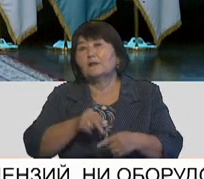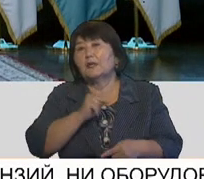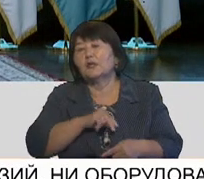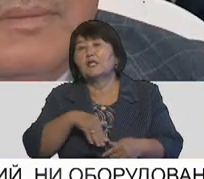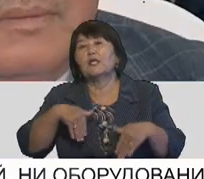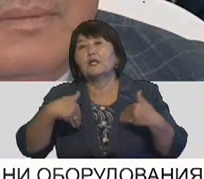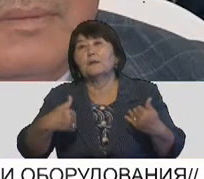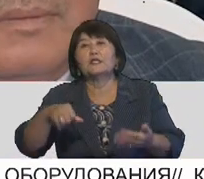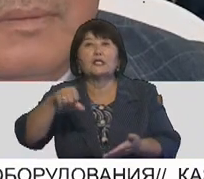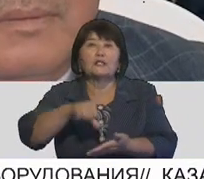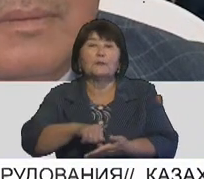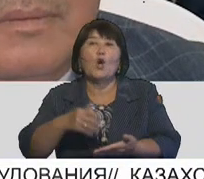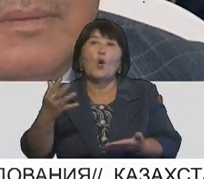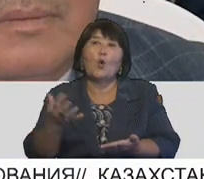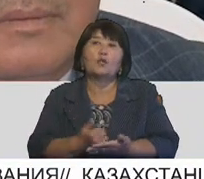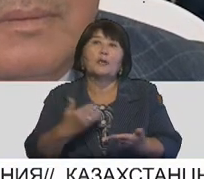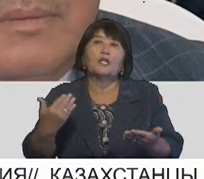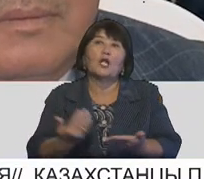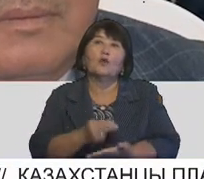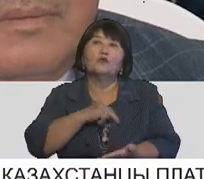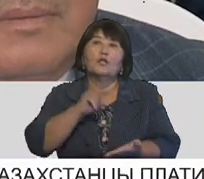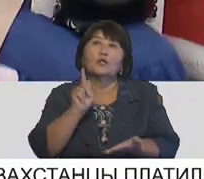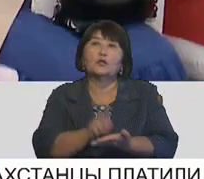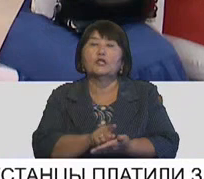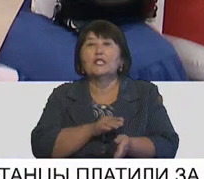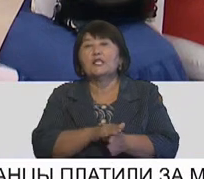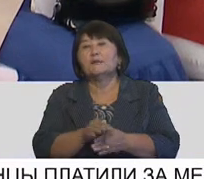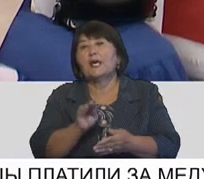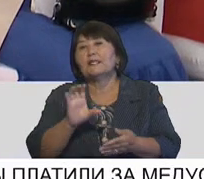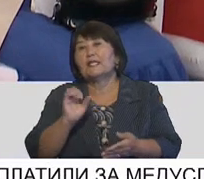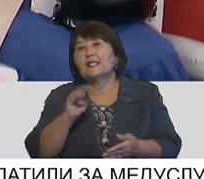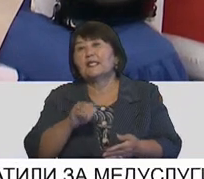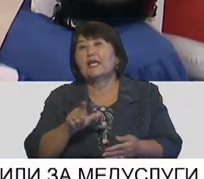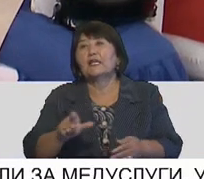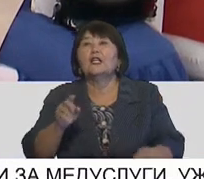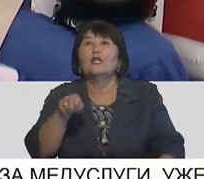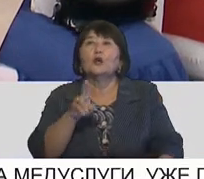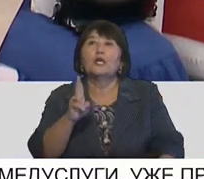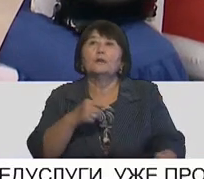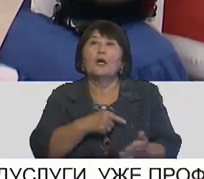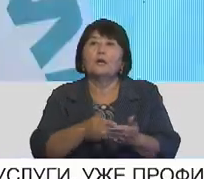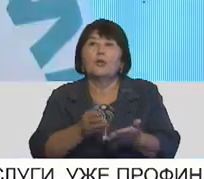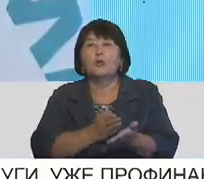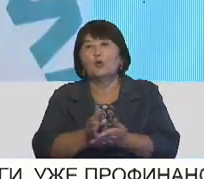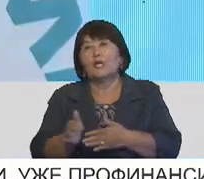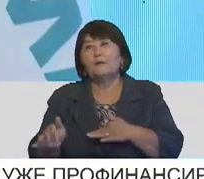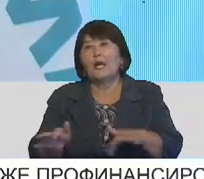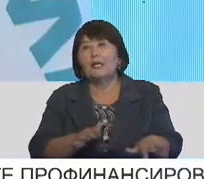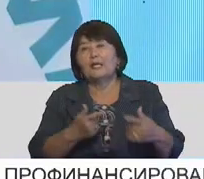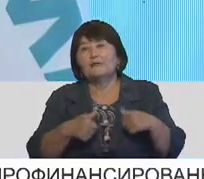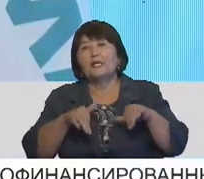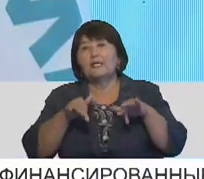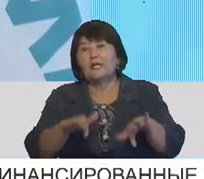и пожелал преемнику успехов на новой должности исполнительный секретарь партии Даулет карибе подчеркнул роль политической организации в